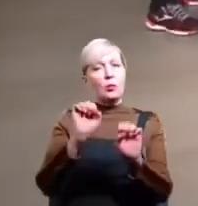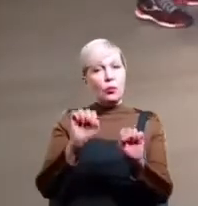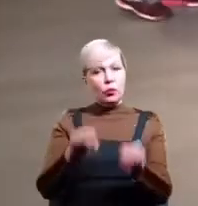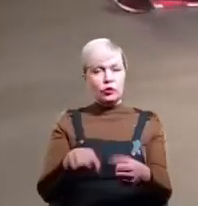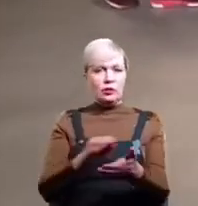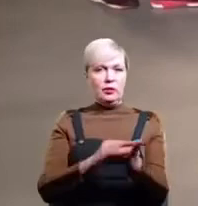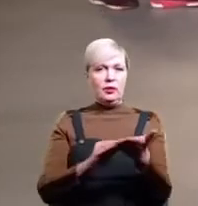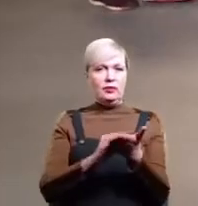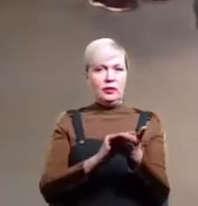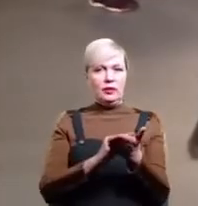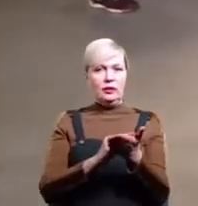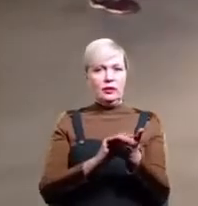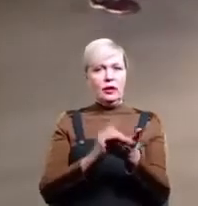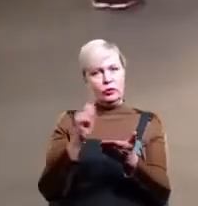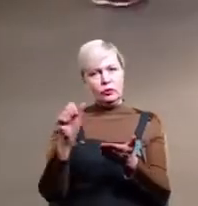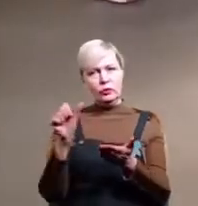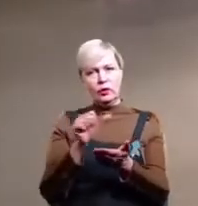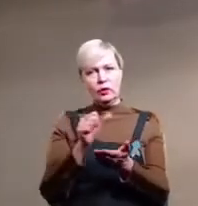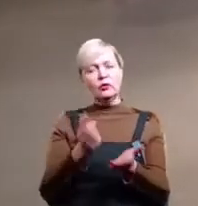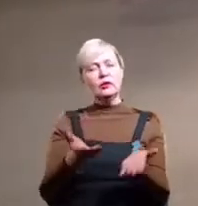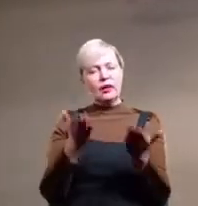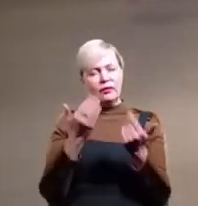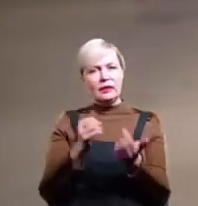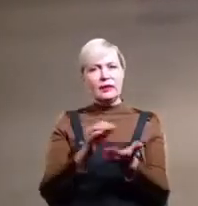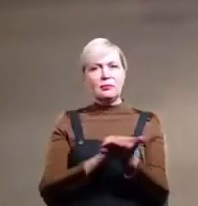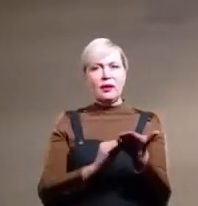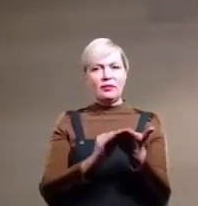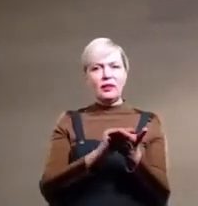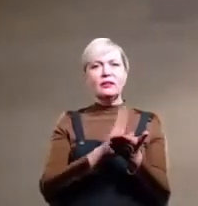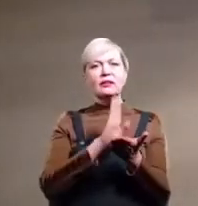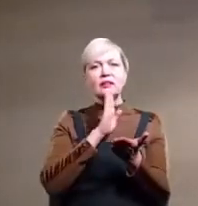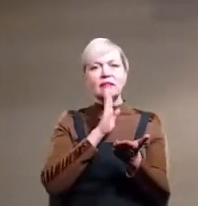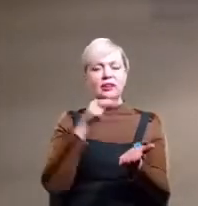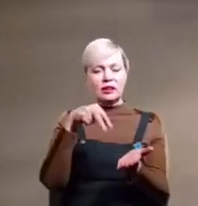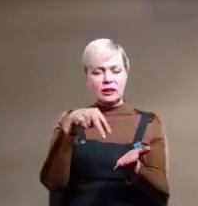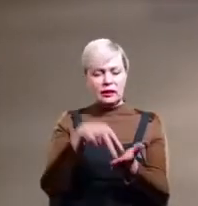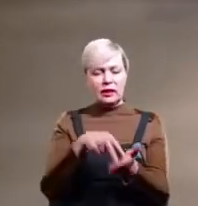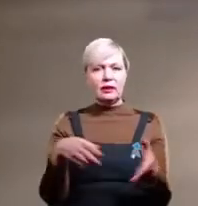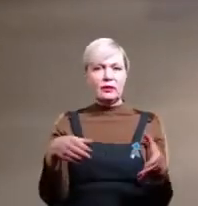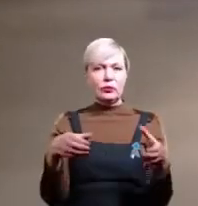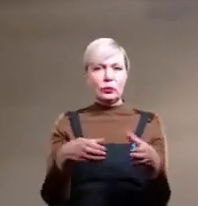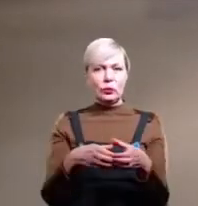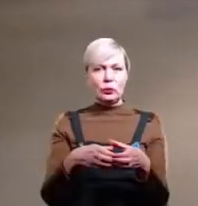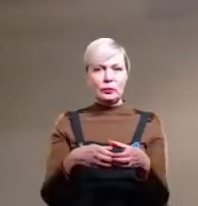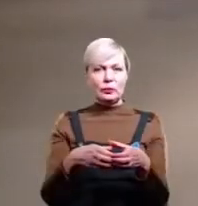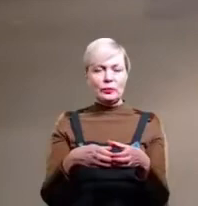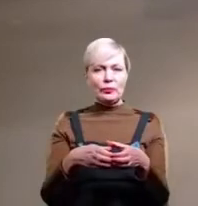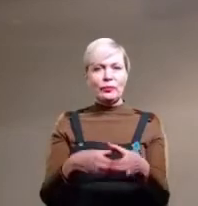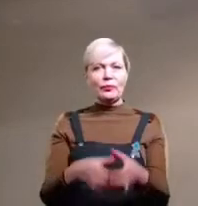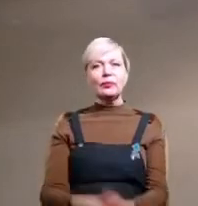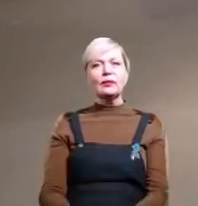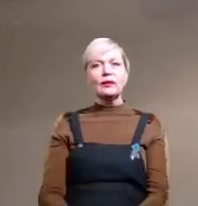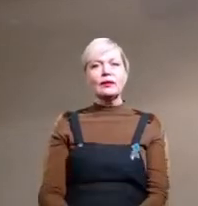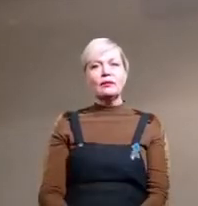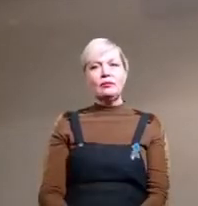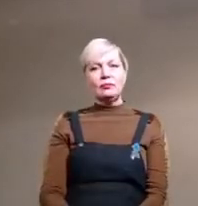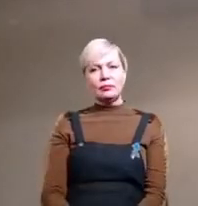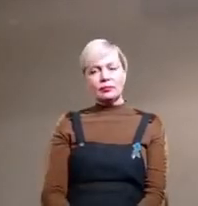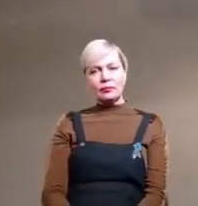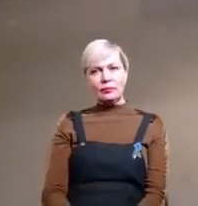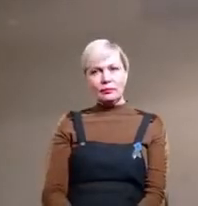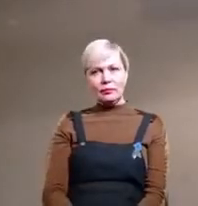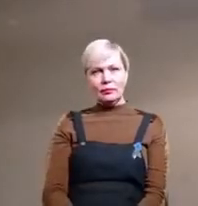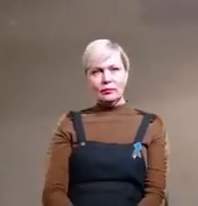повторить. Давай, встаньте, пожалуйста, девочки, девочки, встаньте в круг. Встали дети, встали в круг, встали в круг, встали в